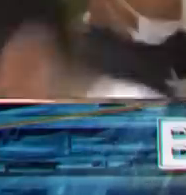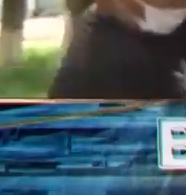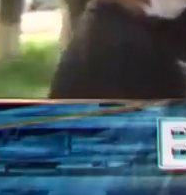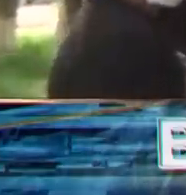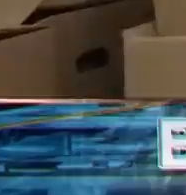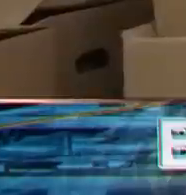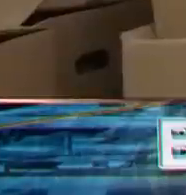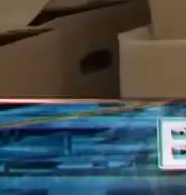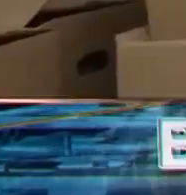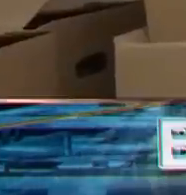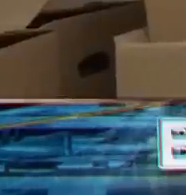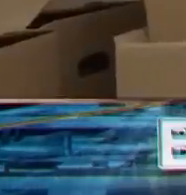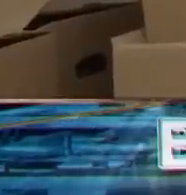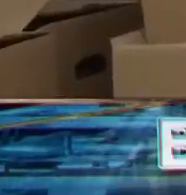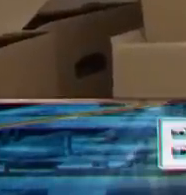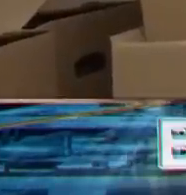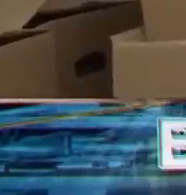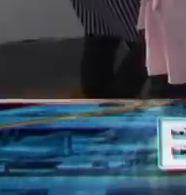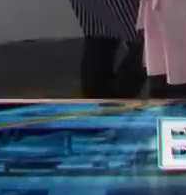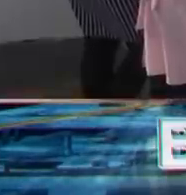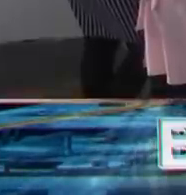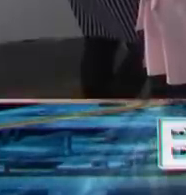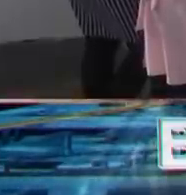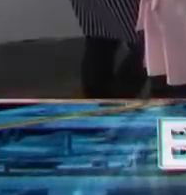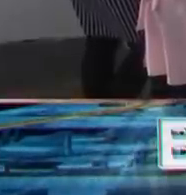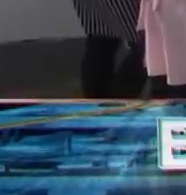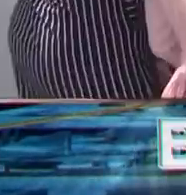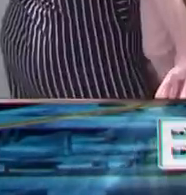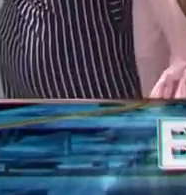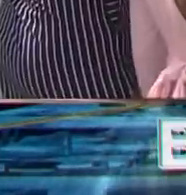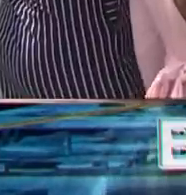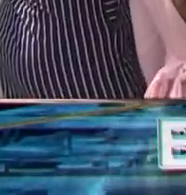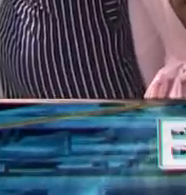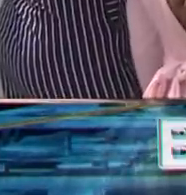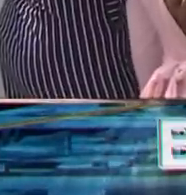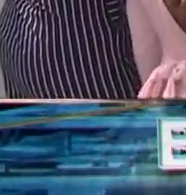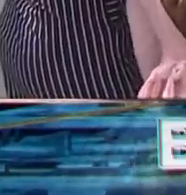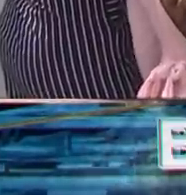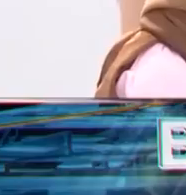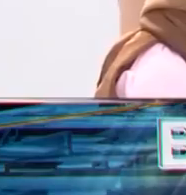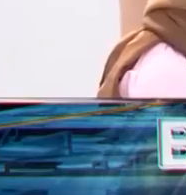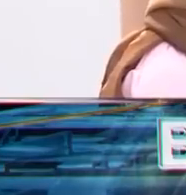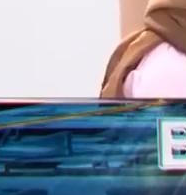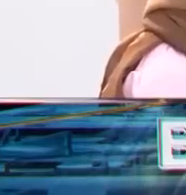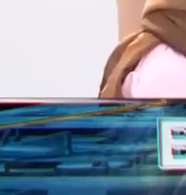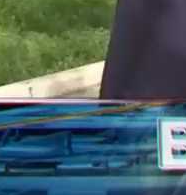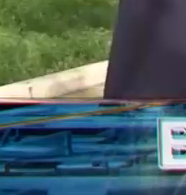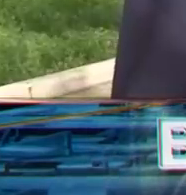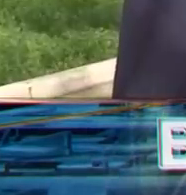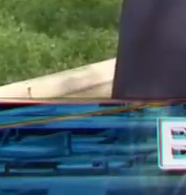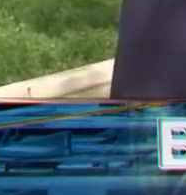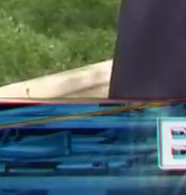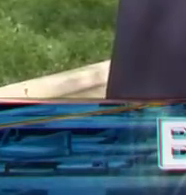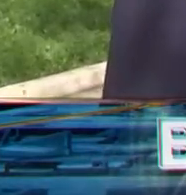Атымтай жомарттар аман болса, ел азбай. Белгілі кәсіпкер Сыдық Дәулетов ақшелік 100 отбасына азық-түлік әперді.